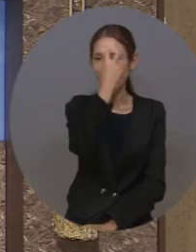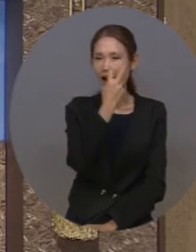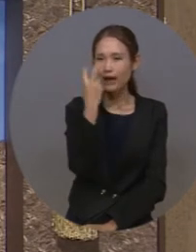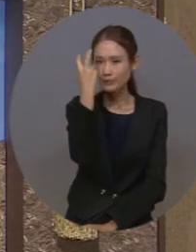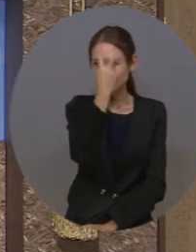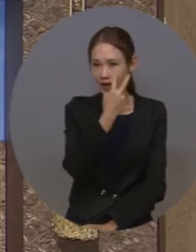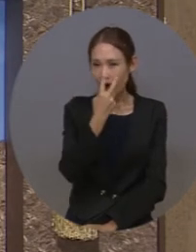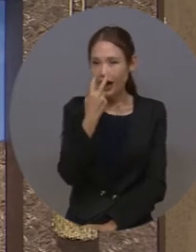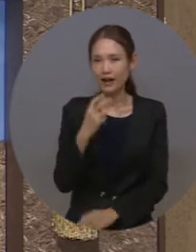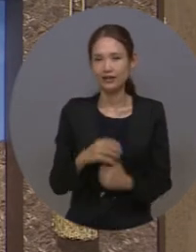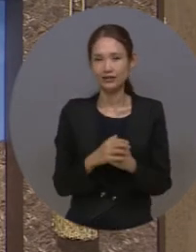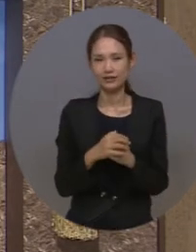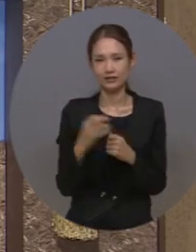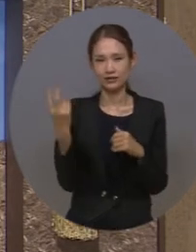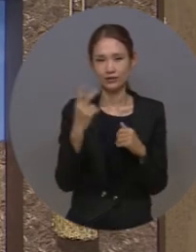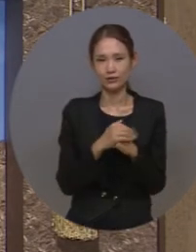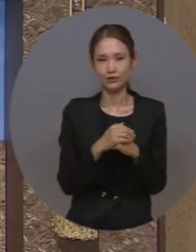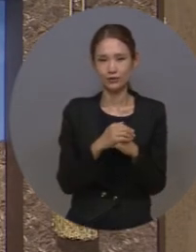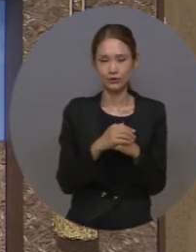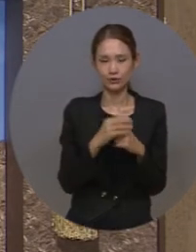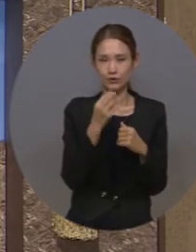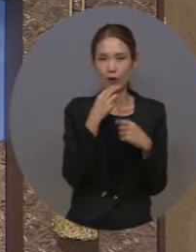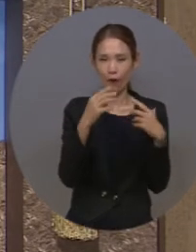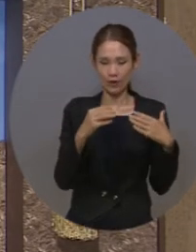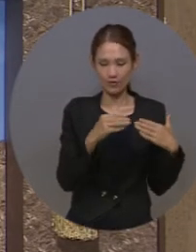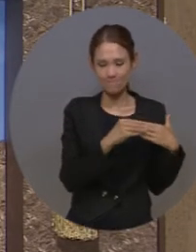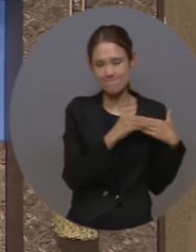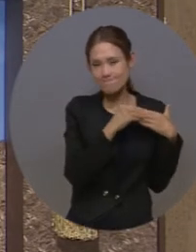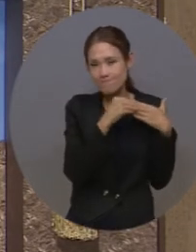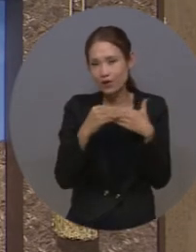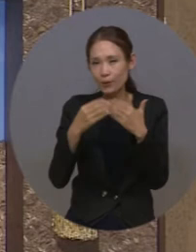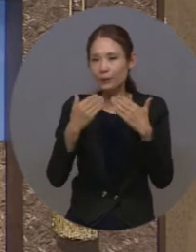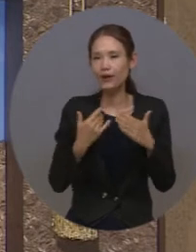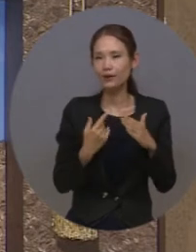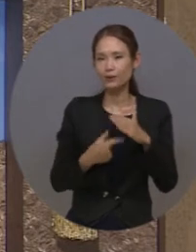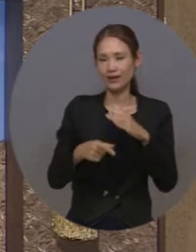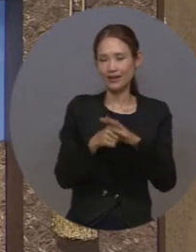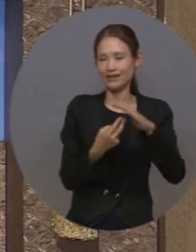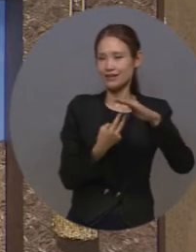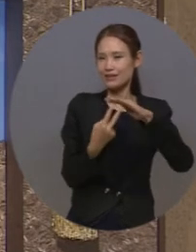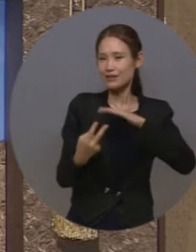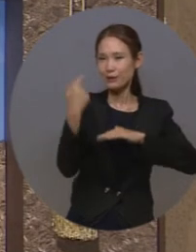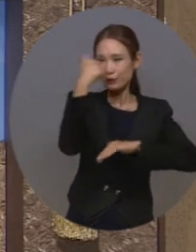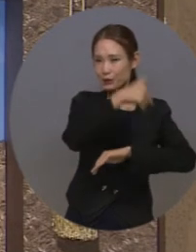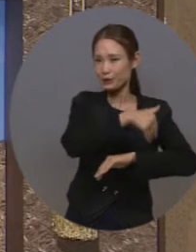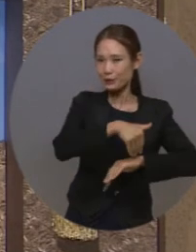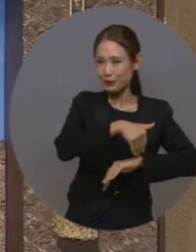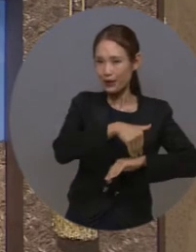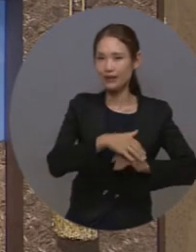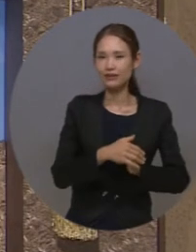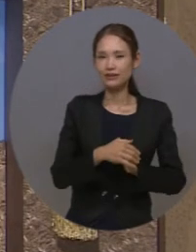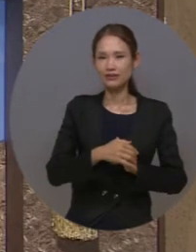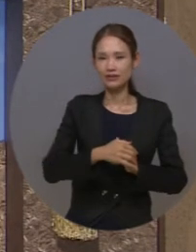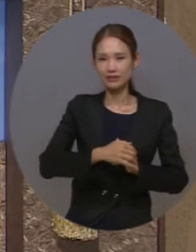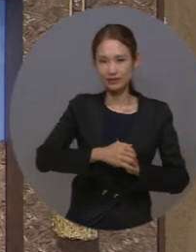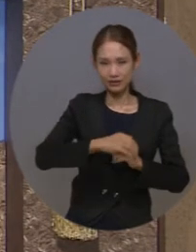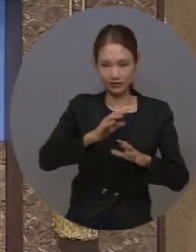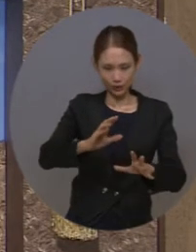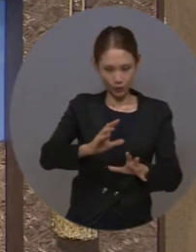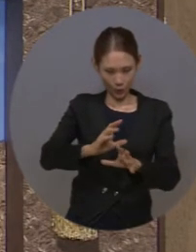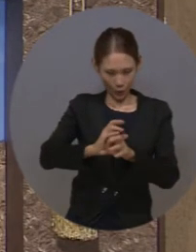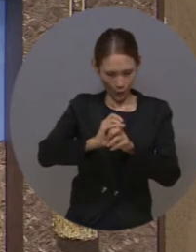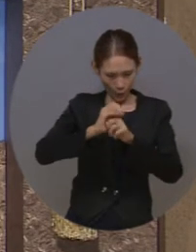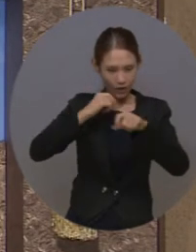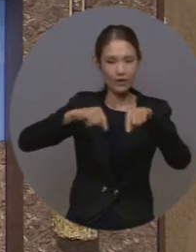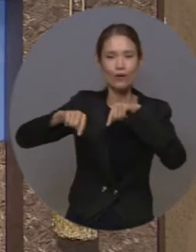감사, 그다음에 경기도를 이끌 수 있는 기획과 비전 그런 업무를 기획재정위원회에서 총괄적으로 하고